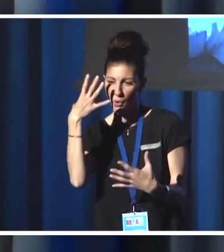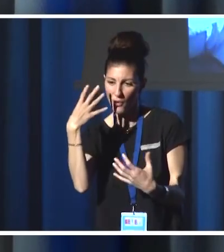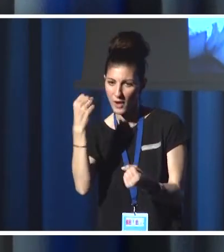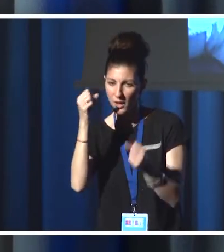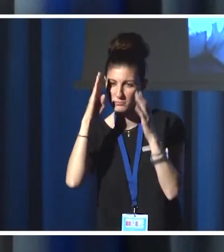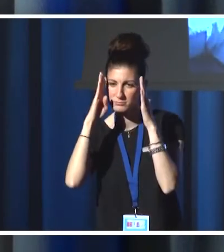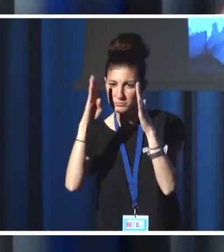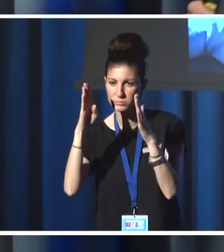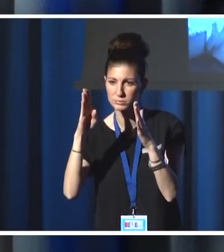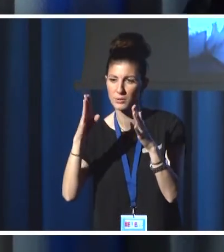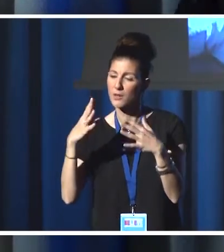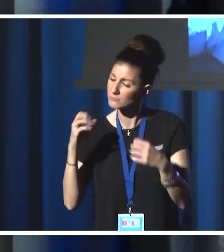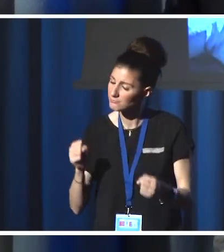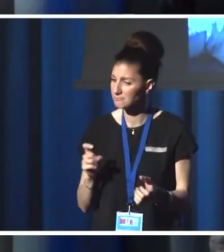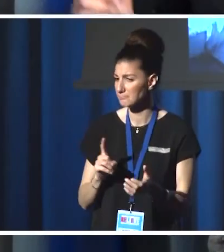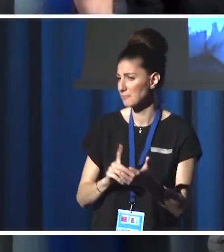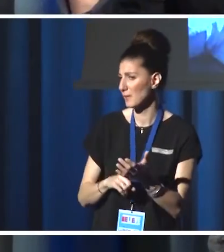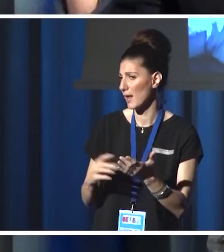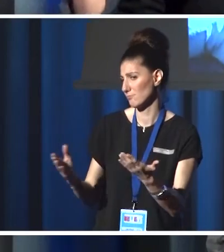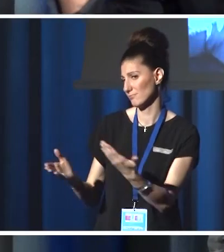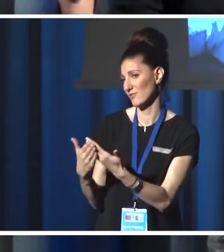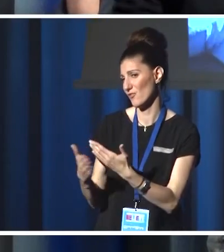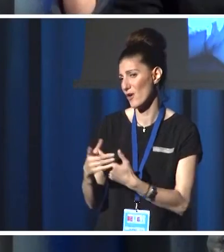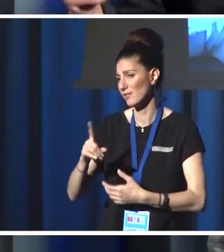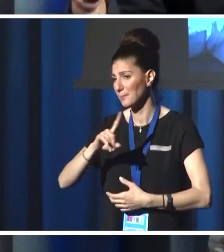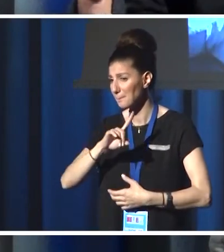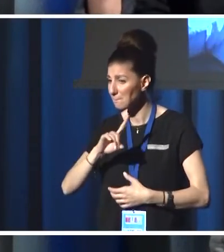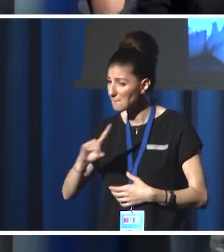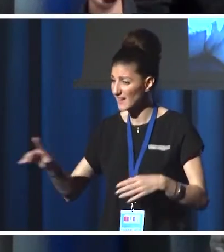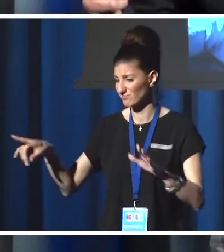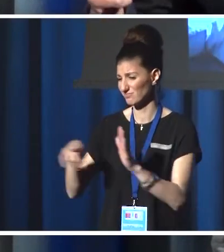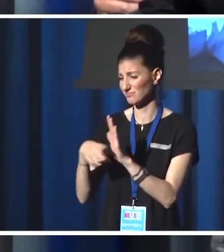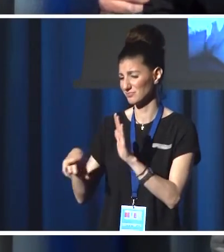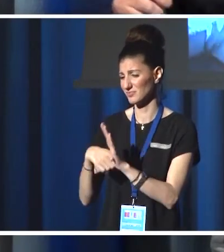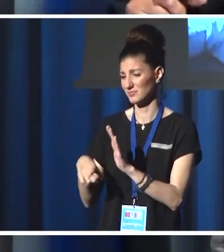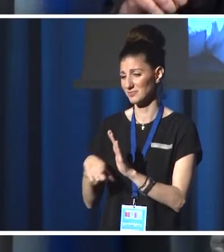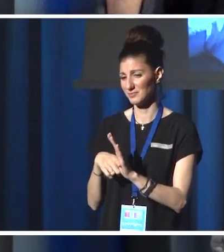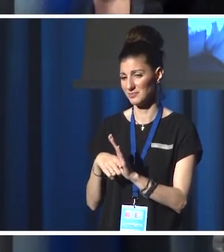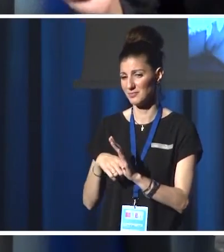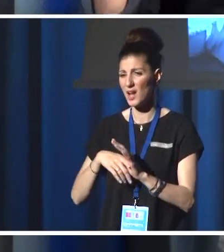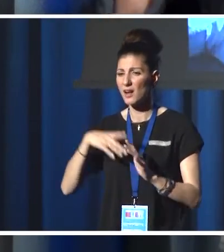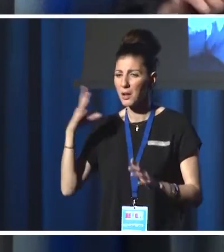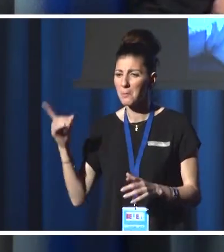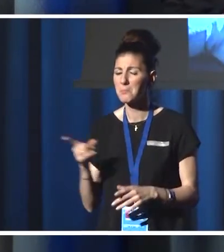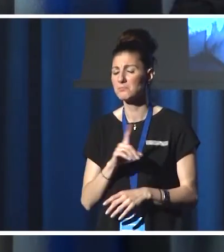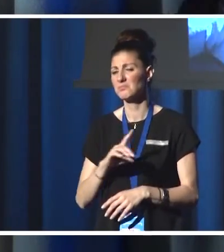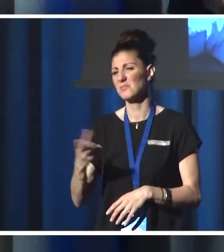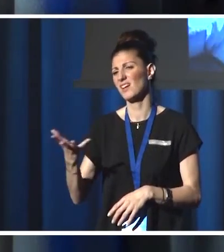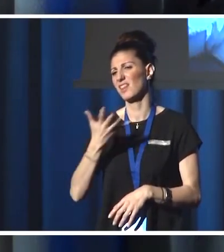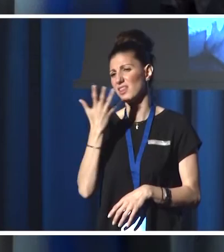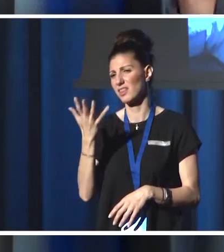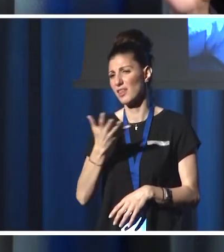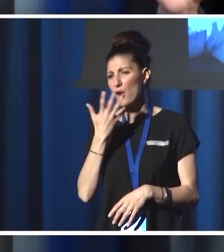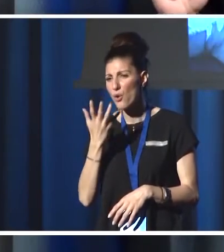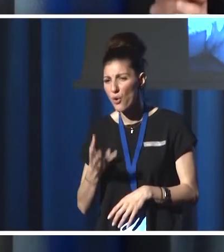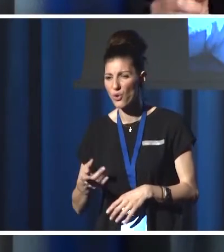γ αυτό θα πρέπει να μην αναλωνόμαστε με τυχόν αντιδράσεις οι οποίες μπορούν